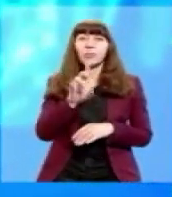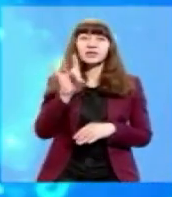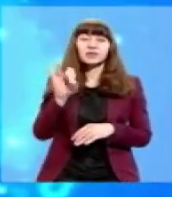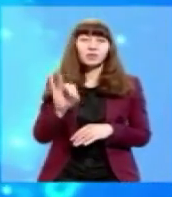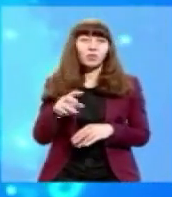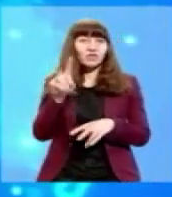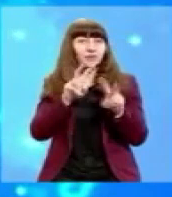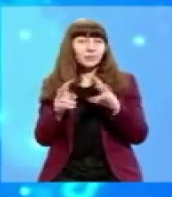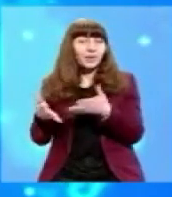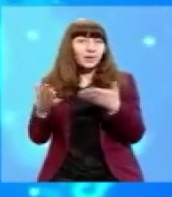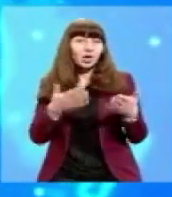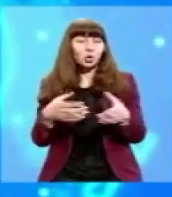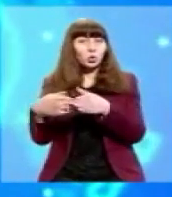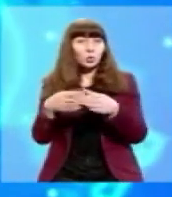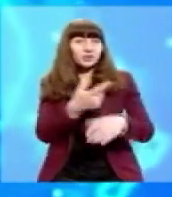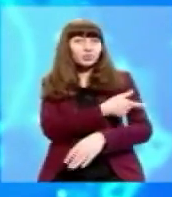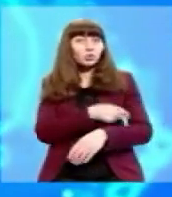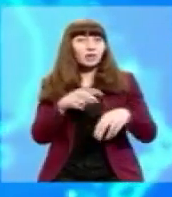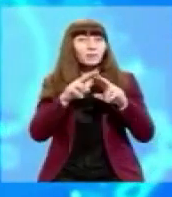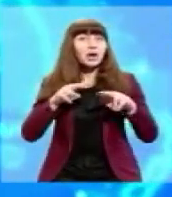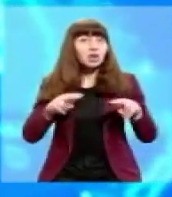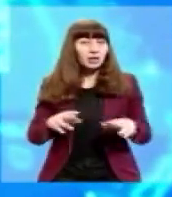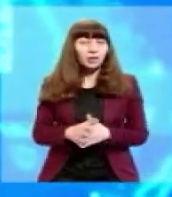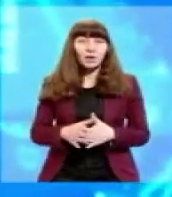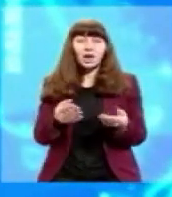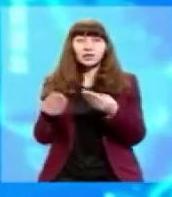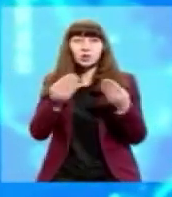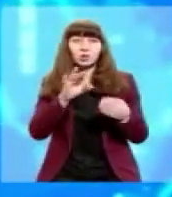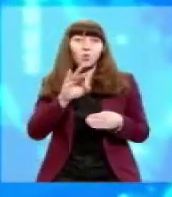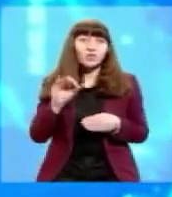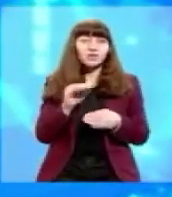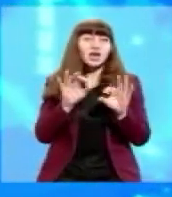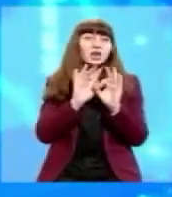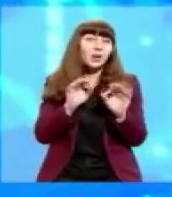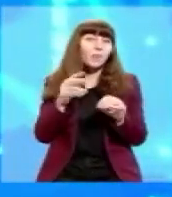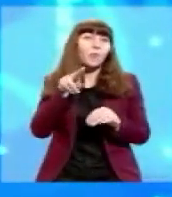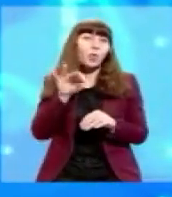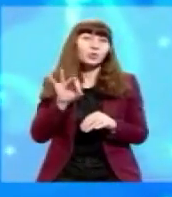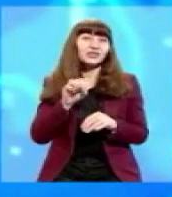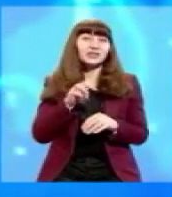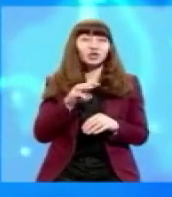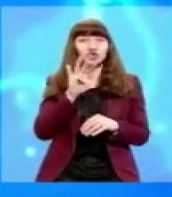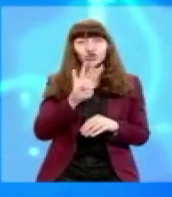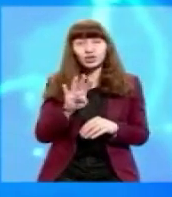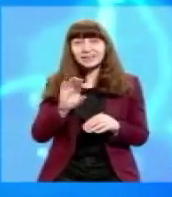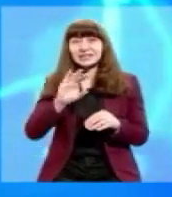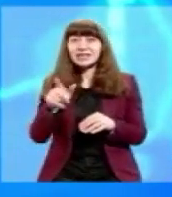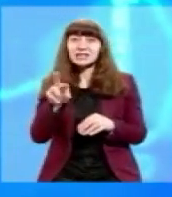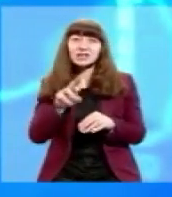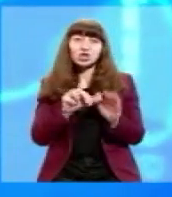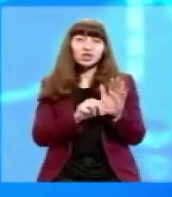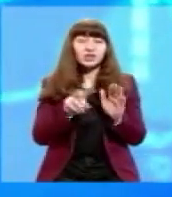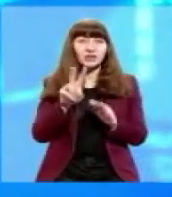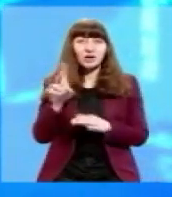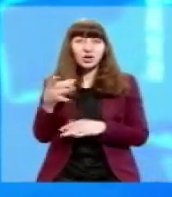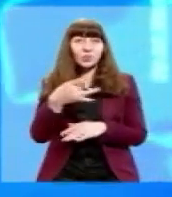рассмотрели ходатайство группы депутатов парламента о даче официального разъяснения пункта 4 статьи 62 Конституции